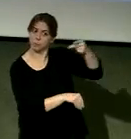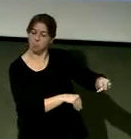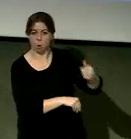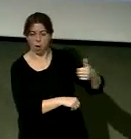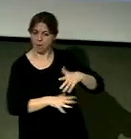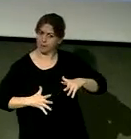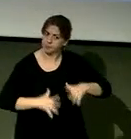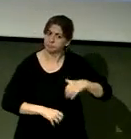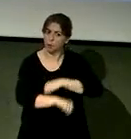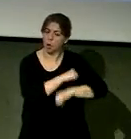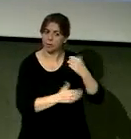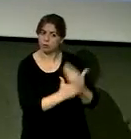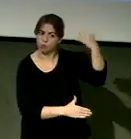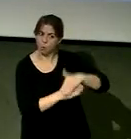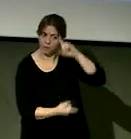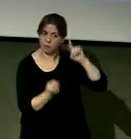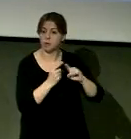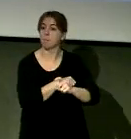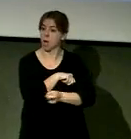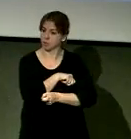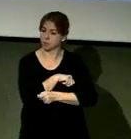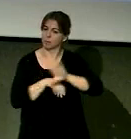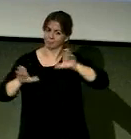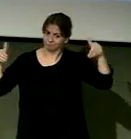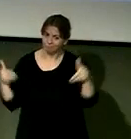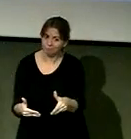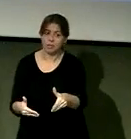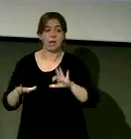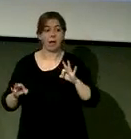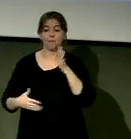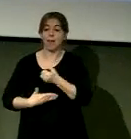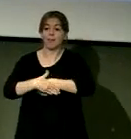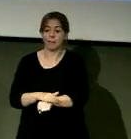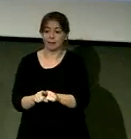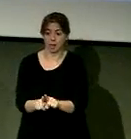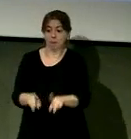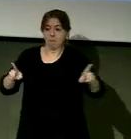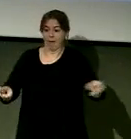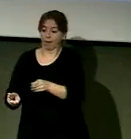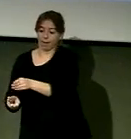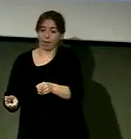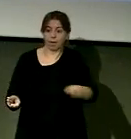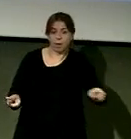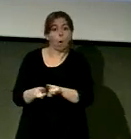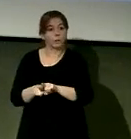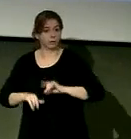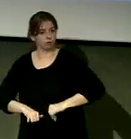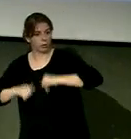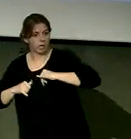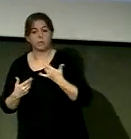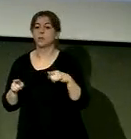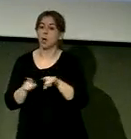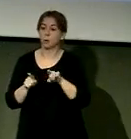cette journée sur les addictions et plus spécifiquement sur les sujets de la périnatalité, de la jeunesse et de la